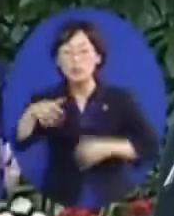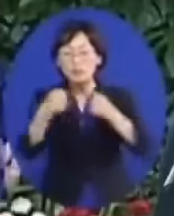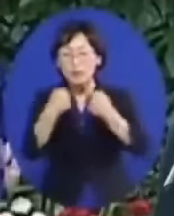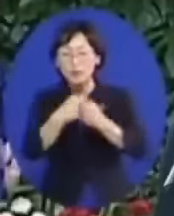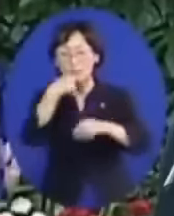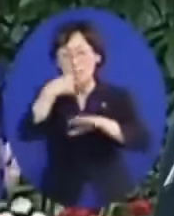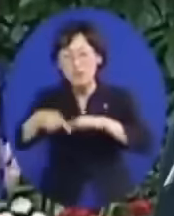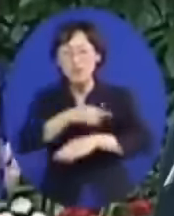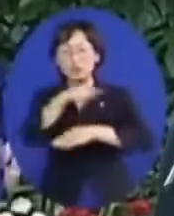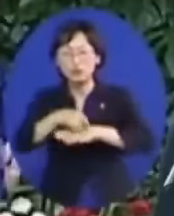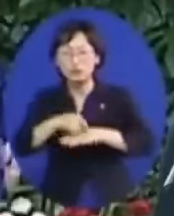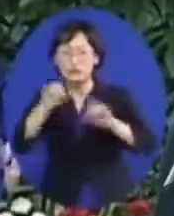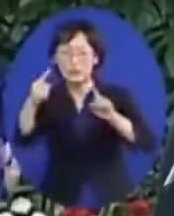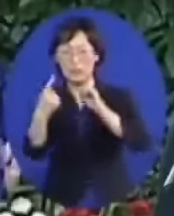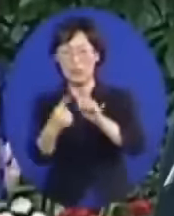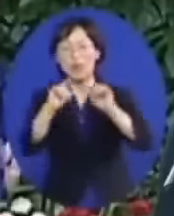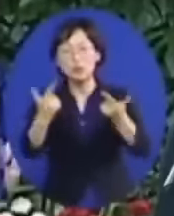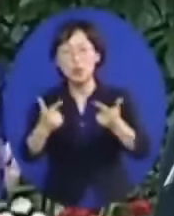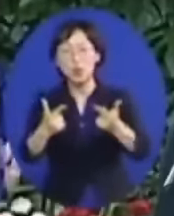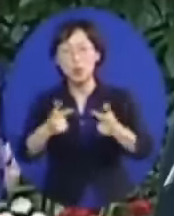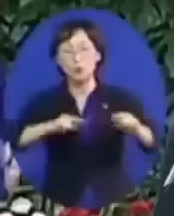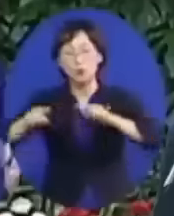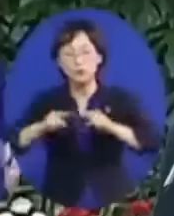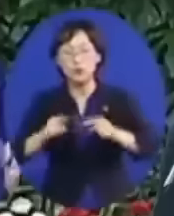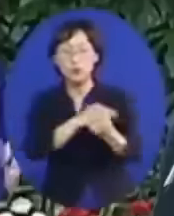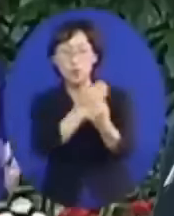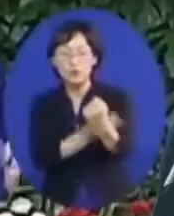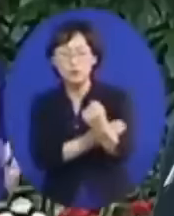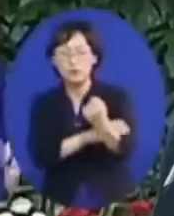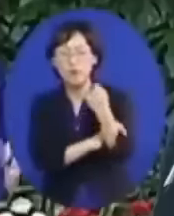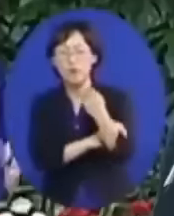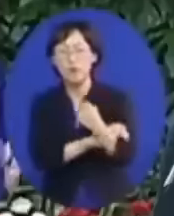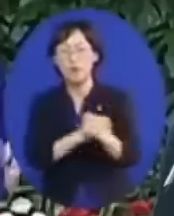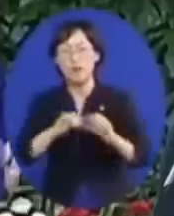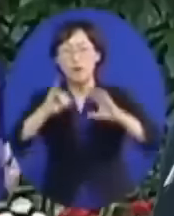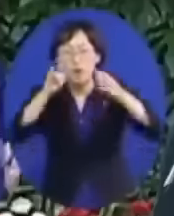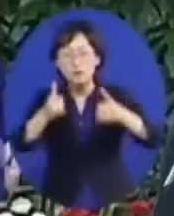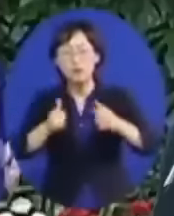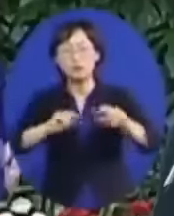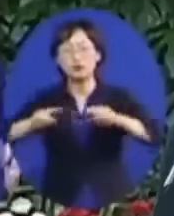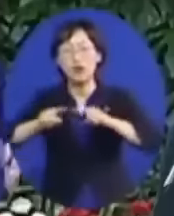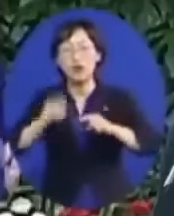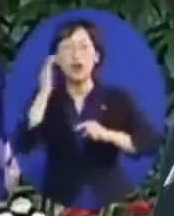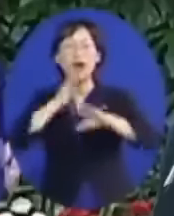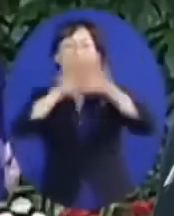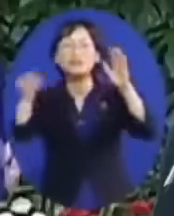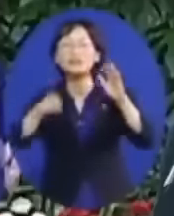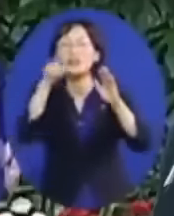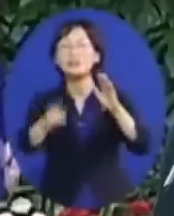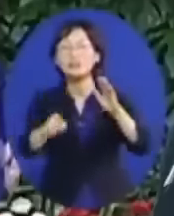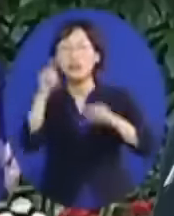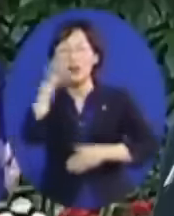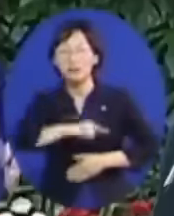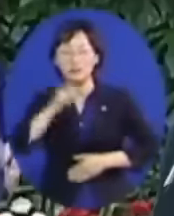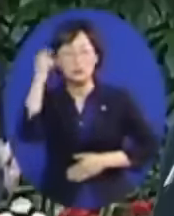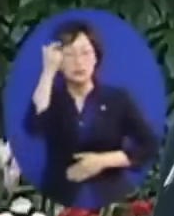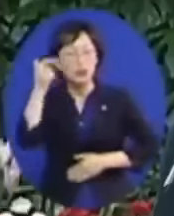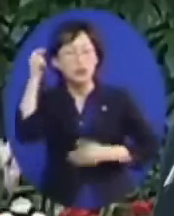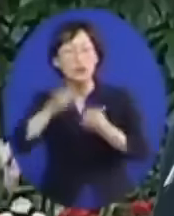것이 아니요 통치자들과 권세들과 이 어두움의 세상 주관자들과 하늘에 있는 악의 영들에게 대함이라는